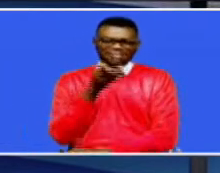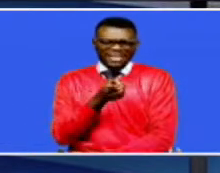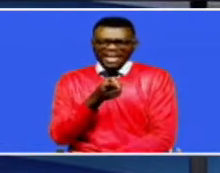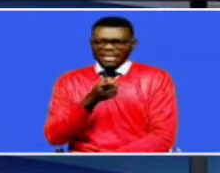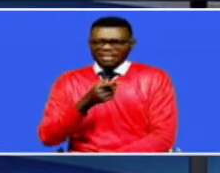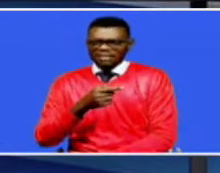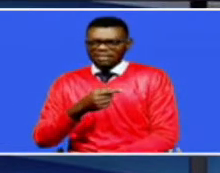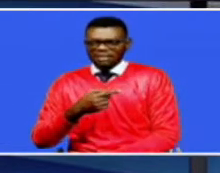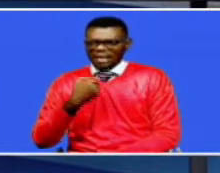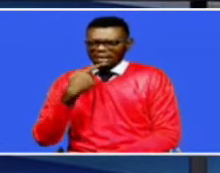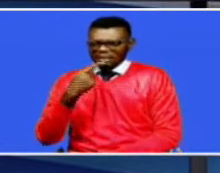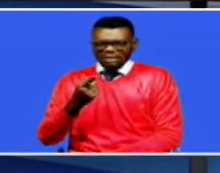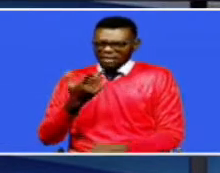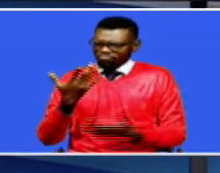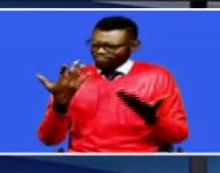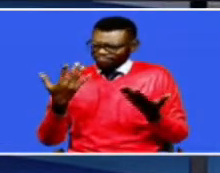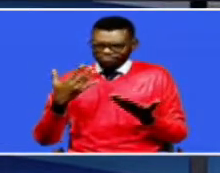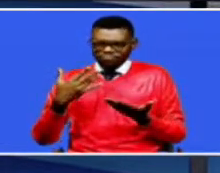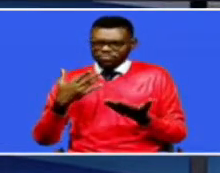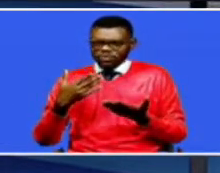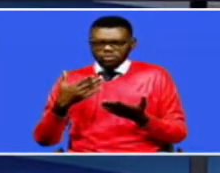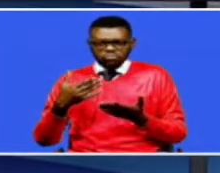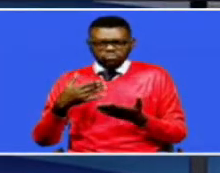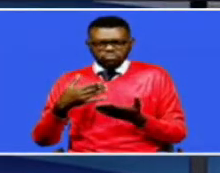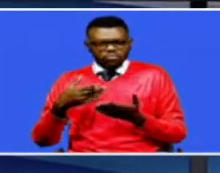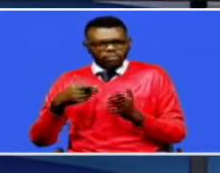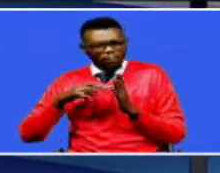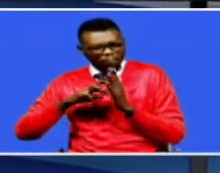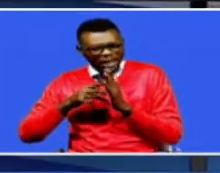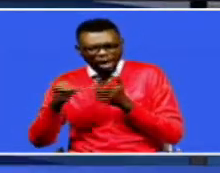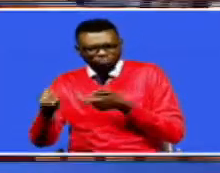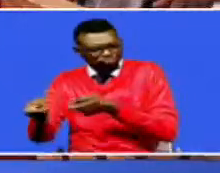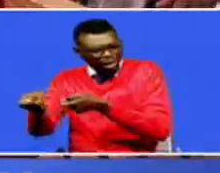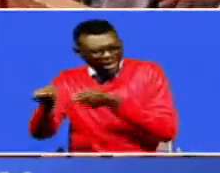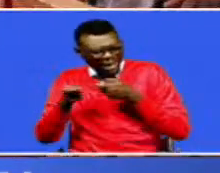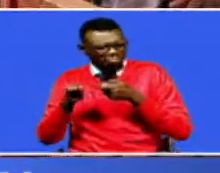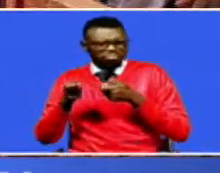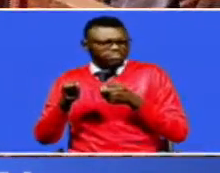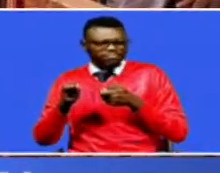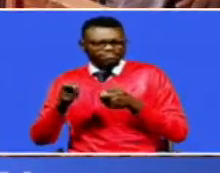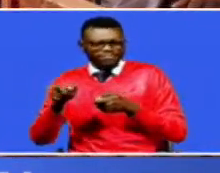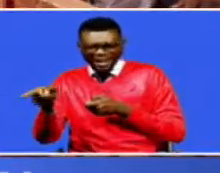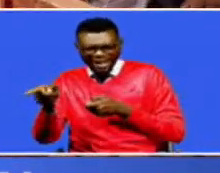haimhusishi mshukiwa yoyote kumnajisi Sharon Otieno.